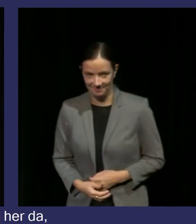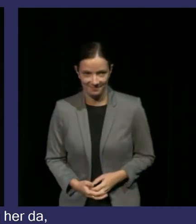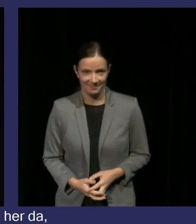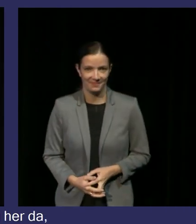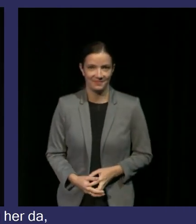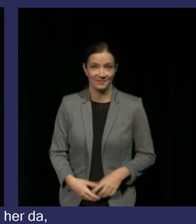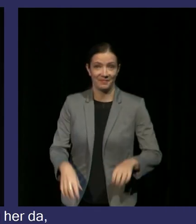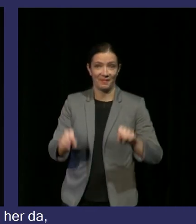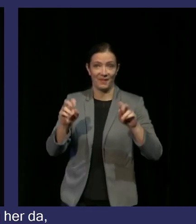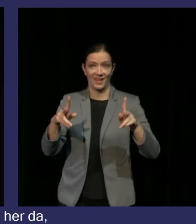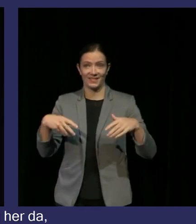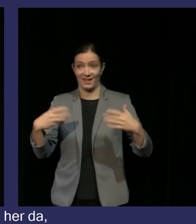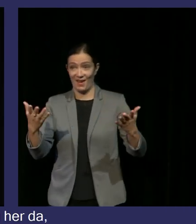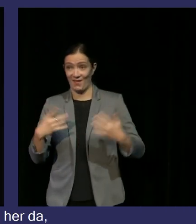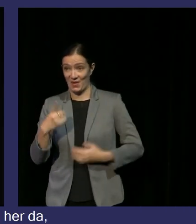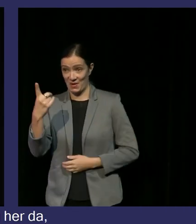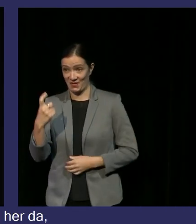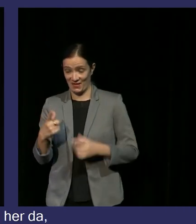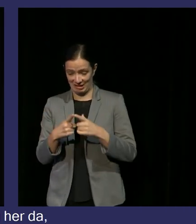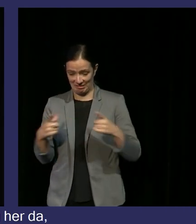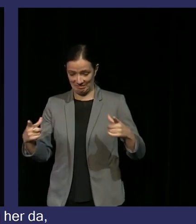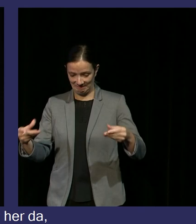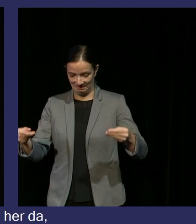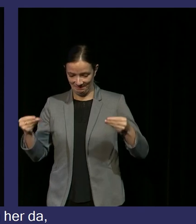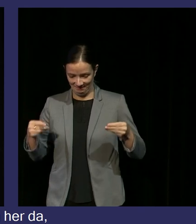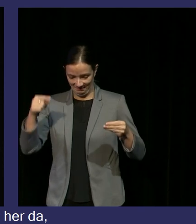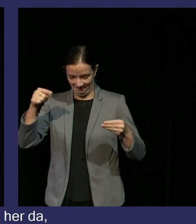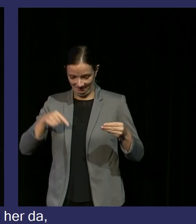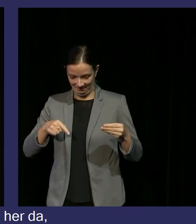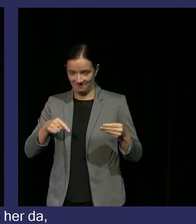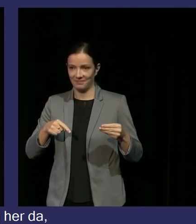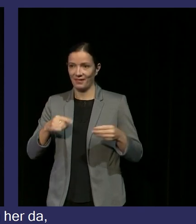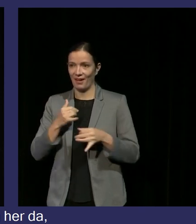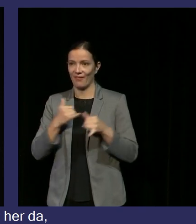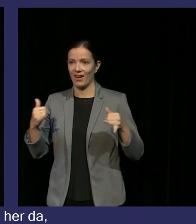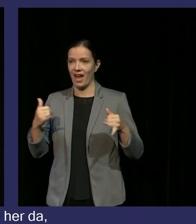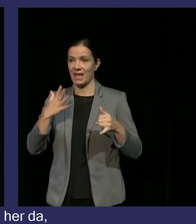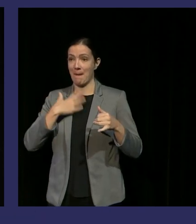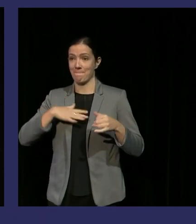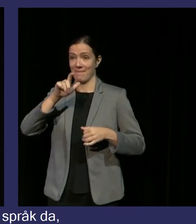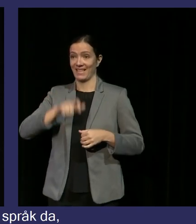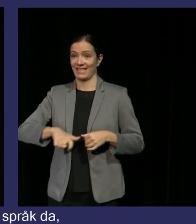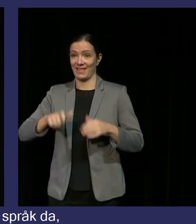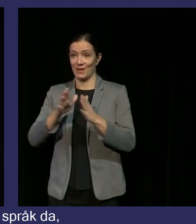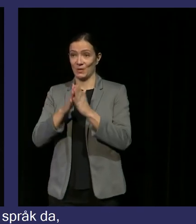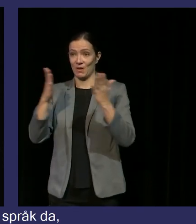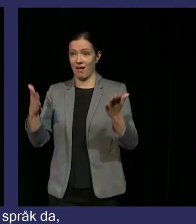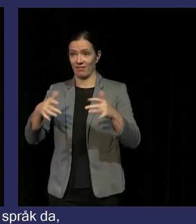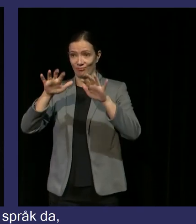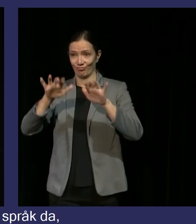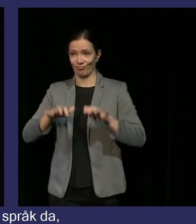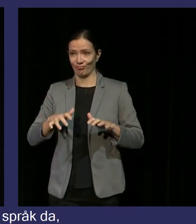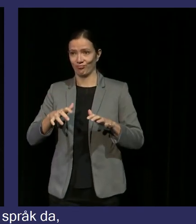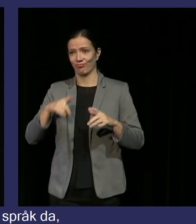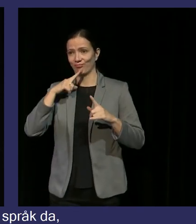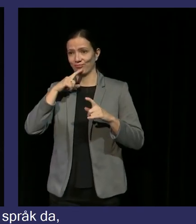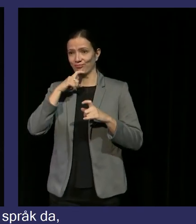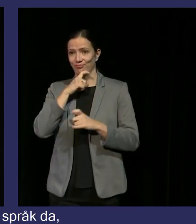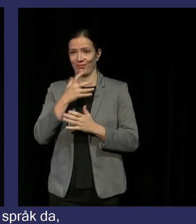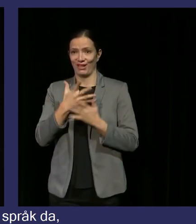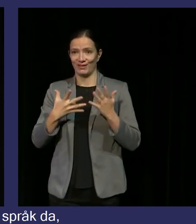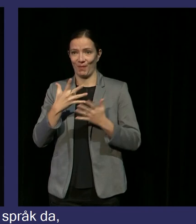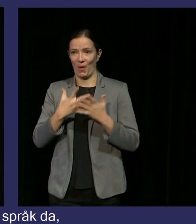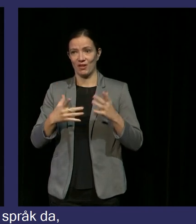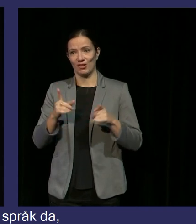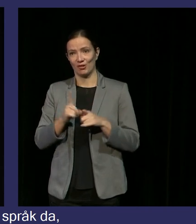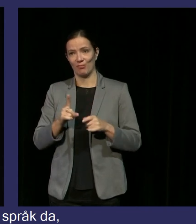Ok, nå har jeg fått en utfordring her da. Her det utdrag fra en pasientjournal. Og det skrevet et veldig sånn teknisk språk da, som jeg